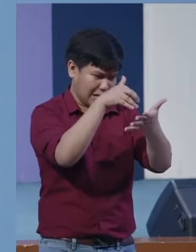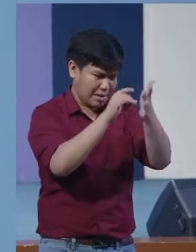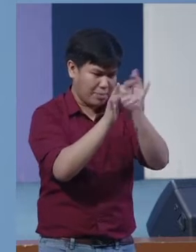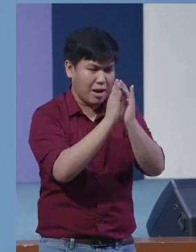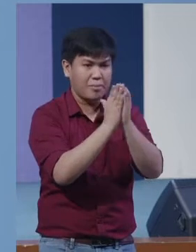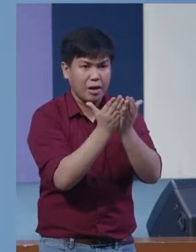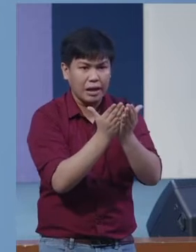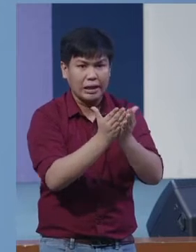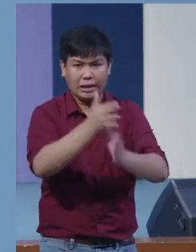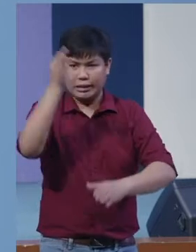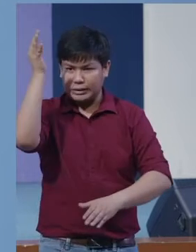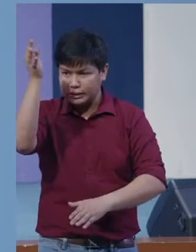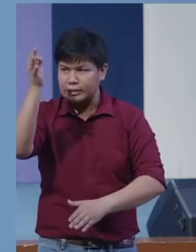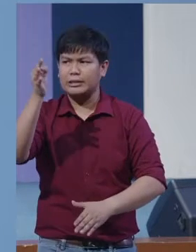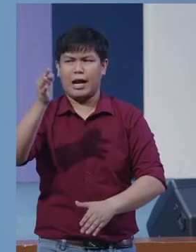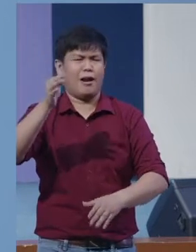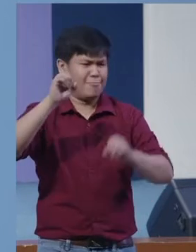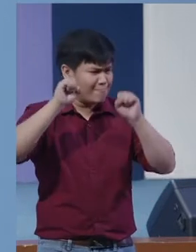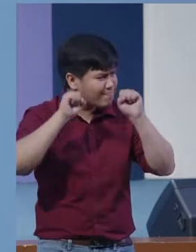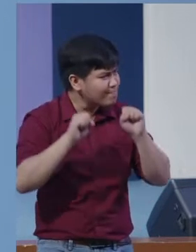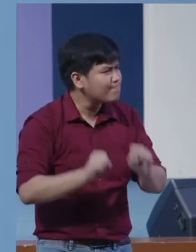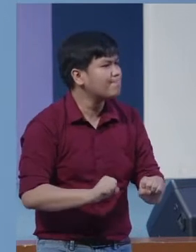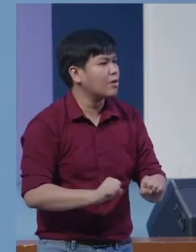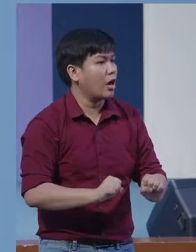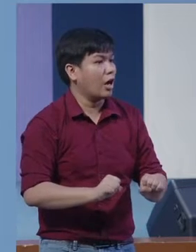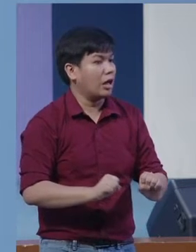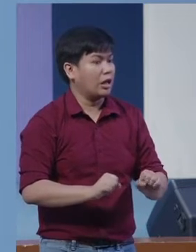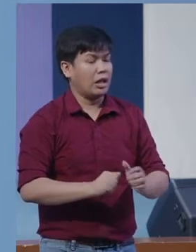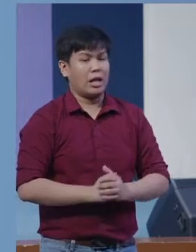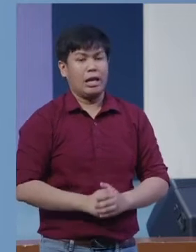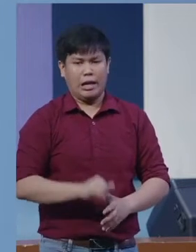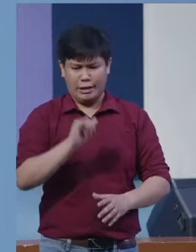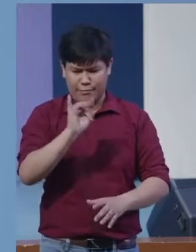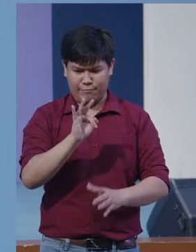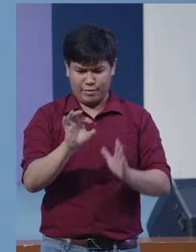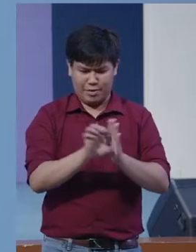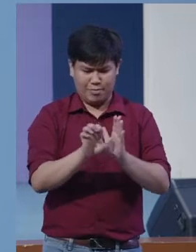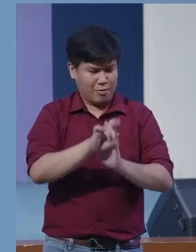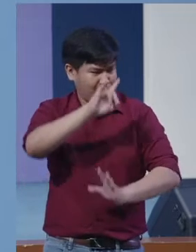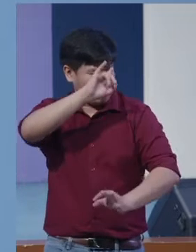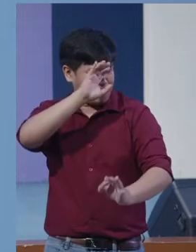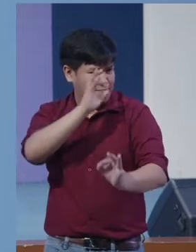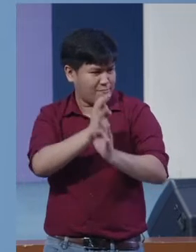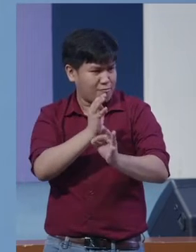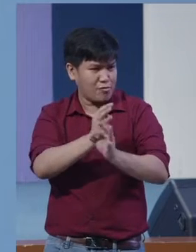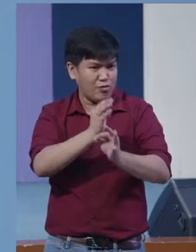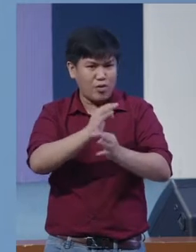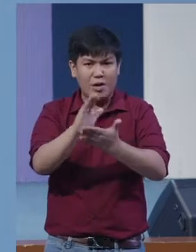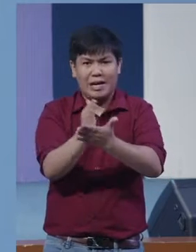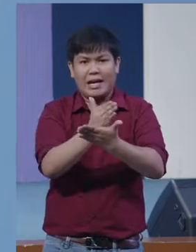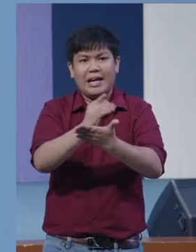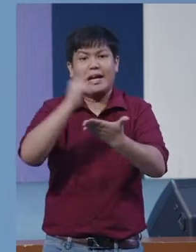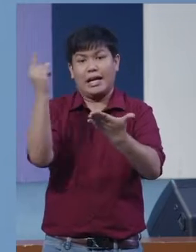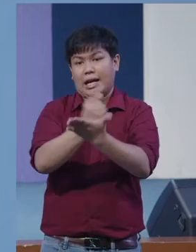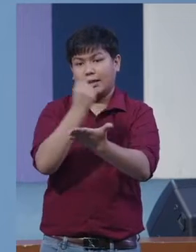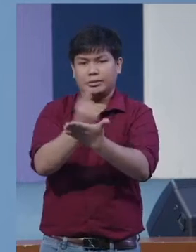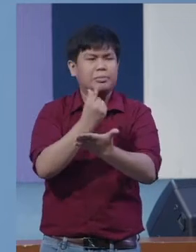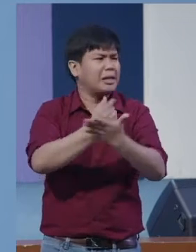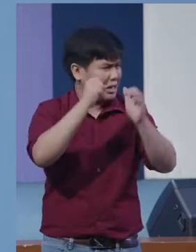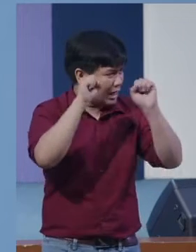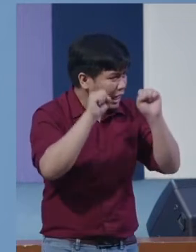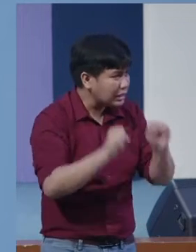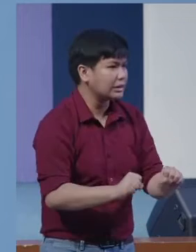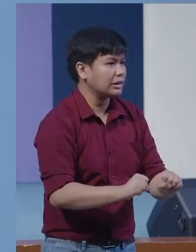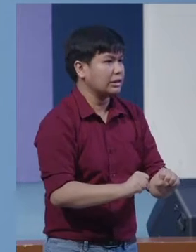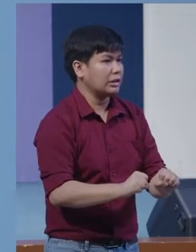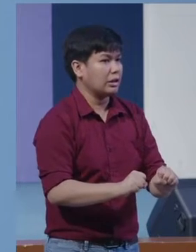at pamamahayag ng Biblia, tapat sa pagbabahagi ng mabuting balita ng